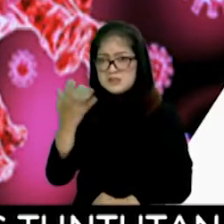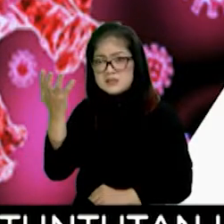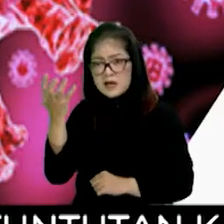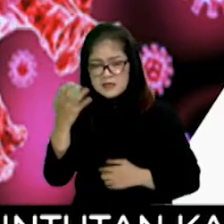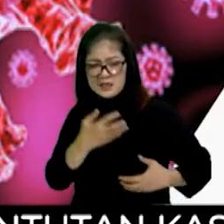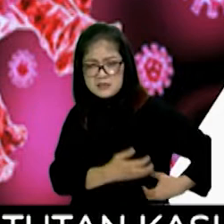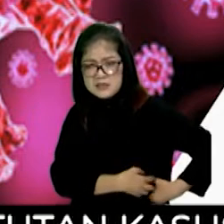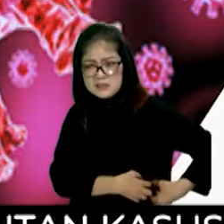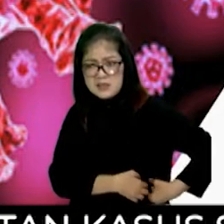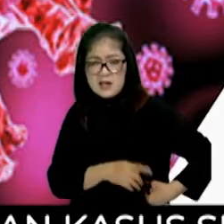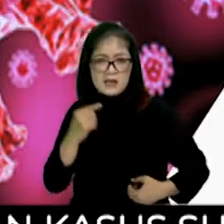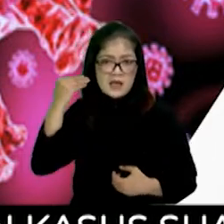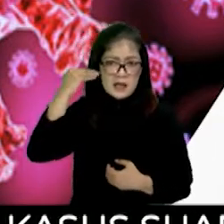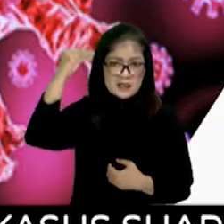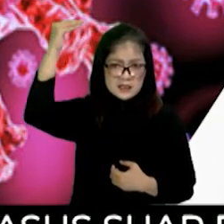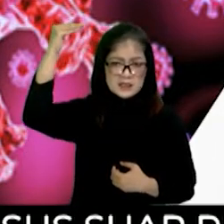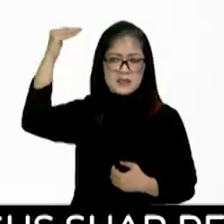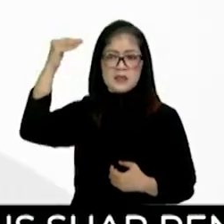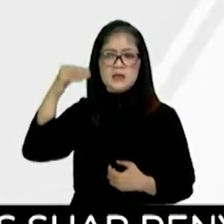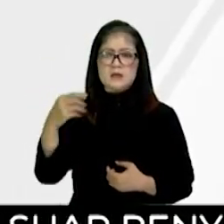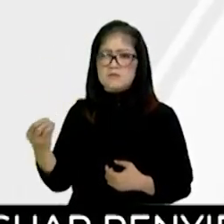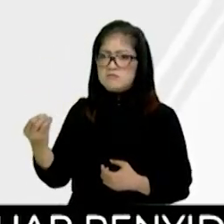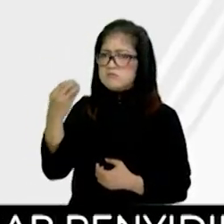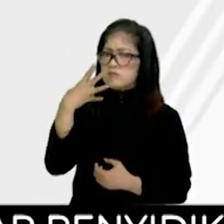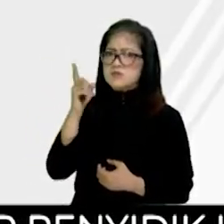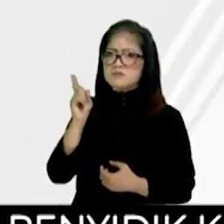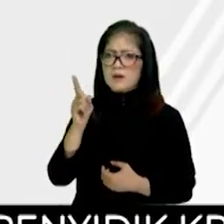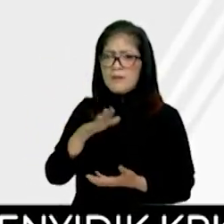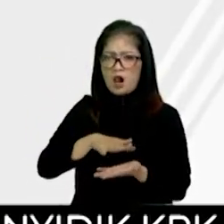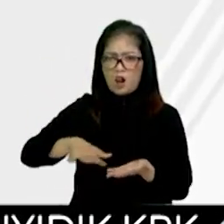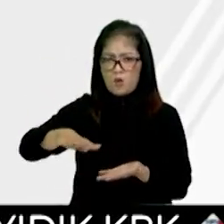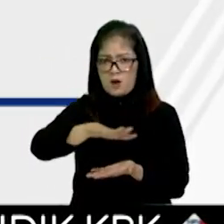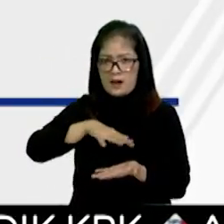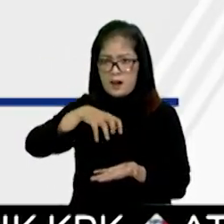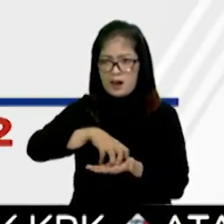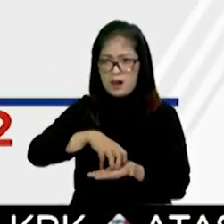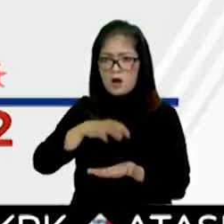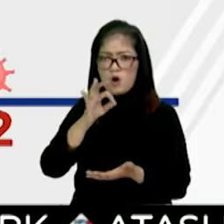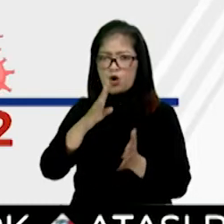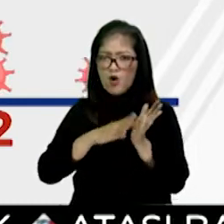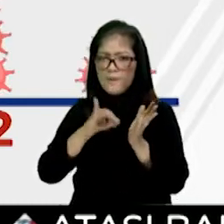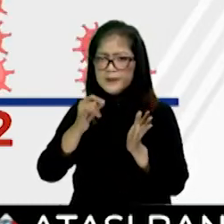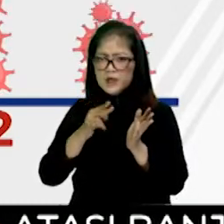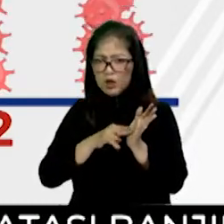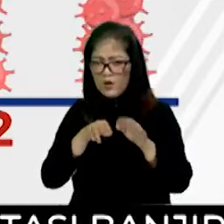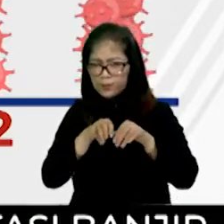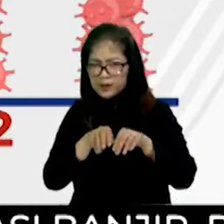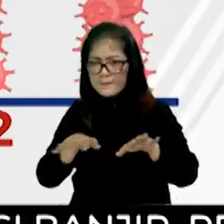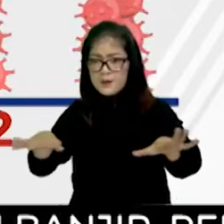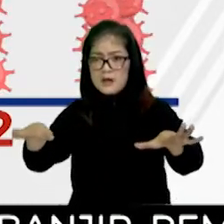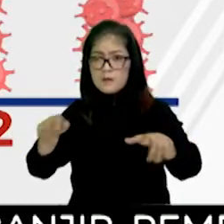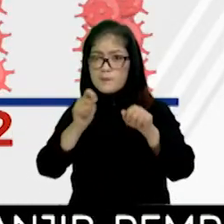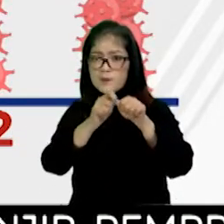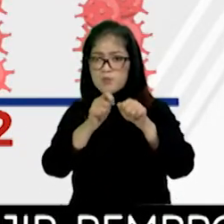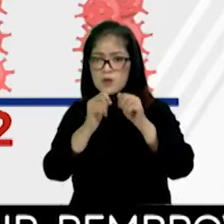varian Omikron dari transmisi lokal. Kecepatan transmisi varian Omikron yang menyebabkan lonjakan kasus COVID-19 di tanah